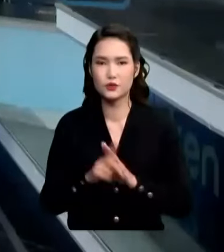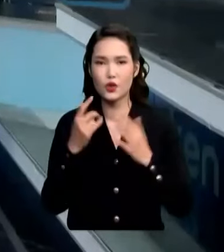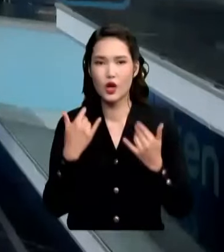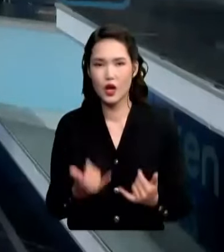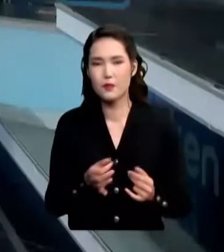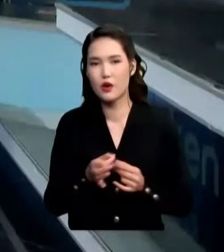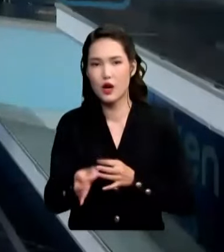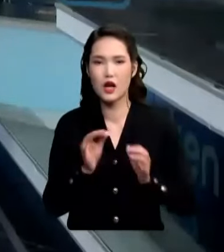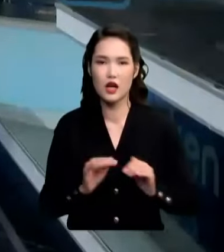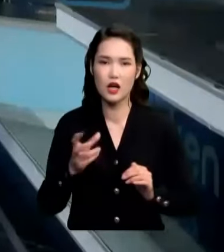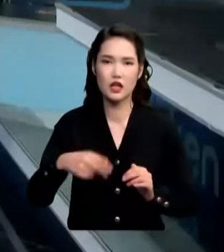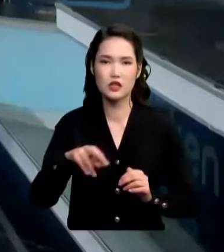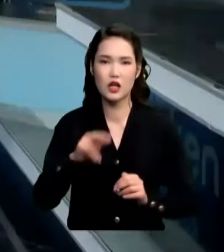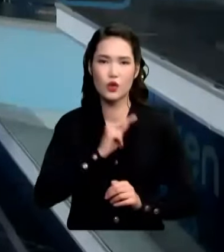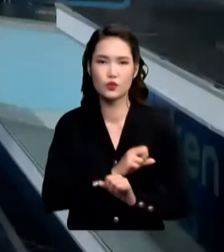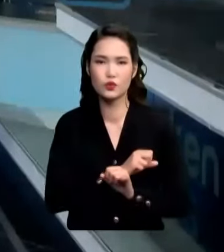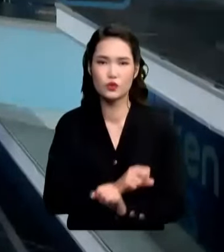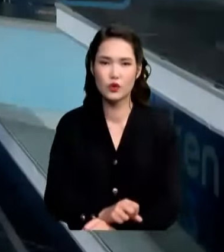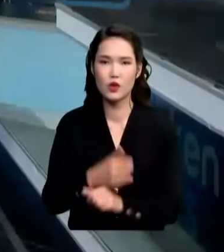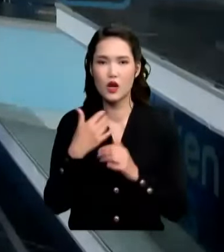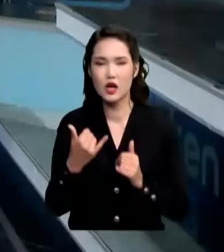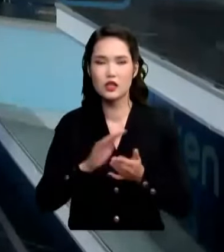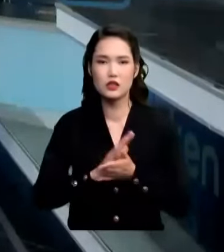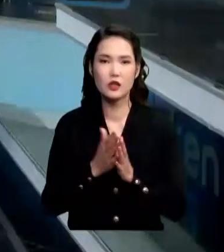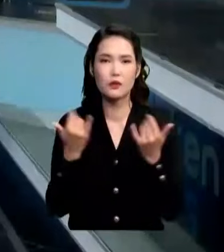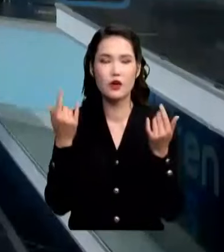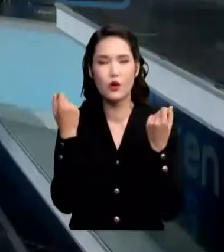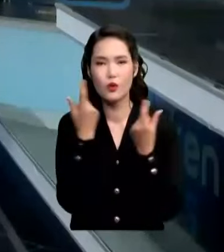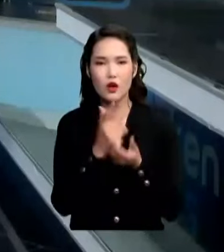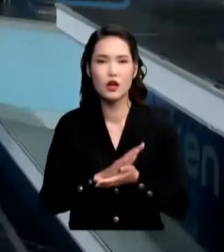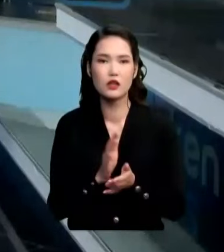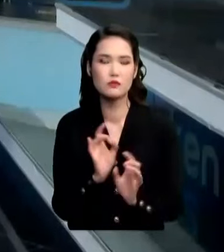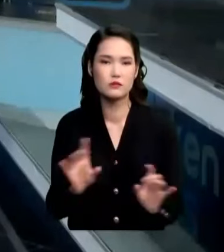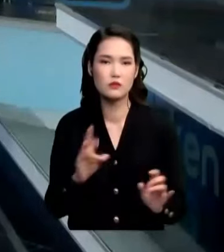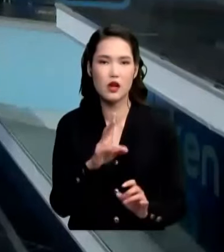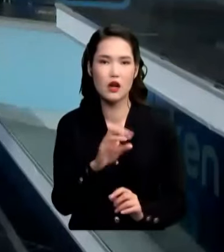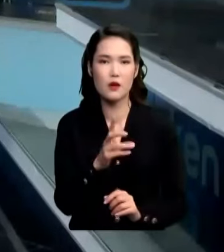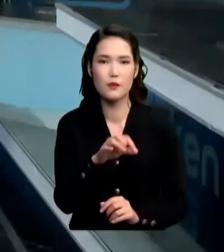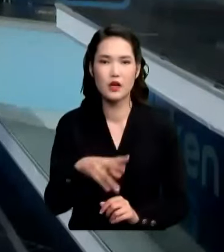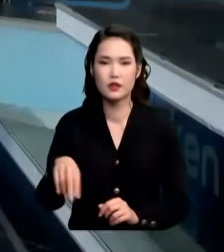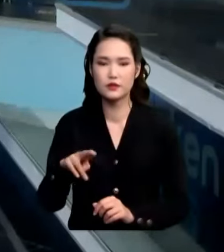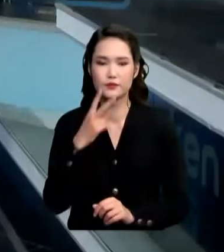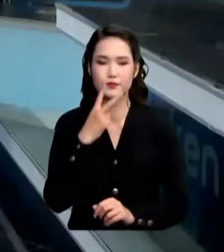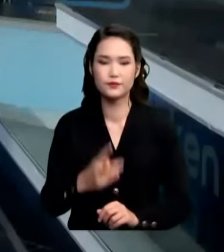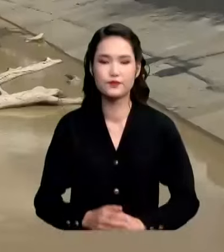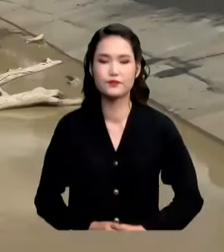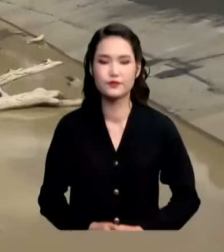Бүтін ауданда балабақшылардың жұмысы тоқтағаны, мұнайлы өңірдегі қазіргі жағдай туралы әріптесім Қымбат Дайырқызы баяндайды.